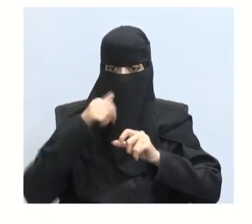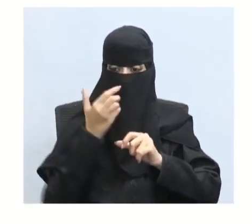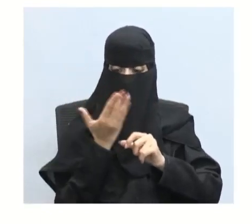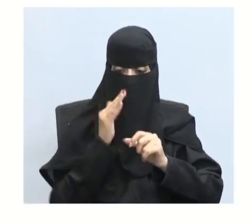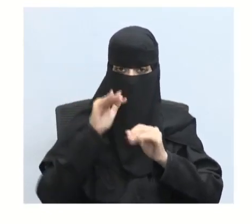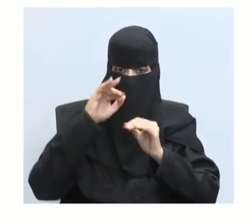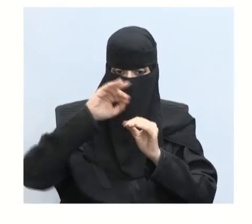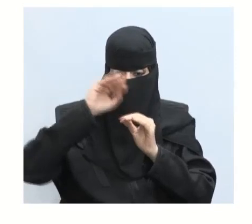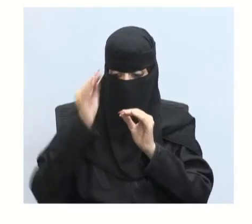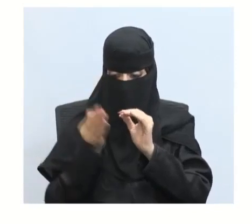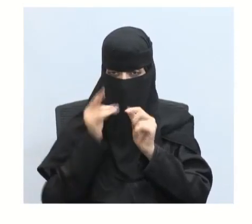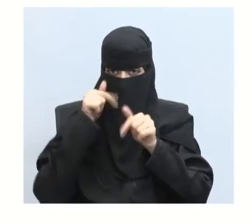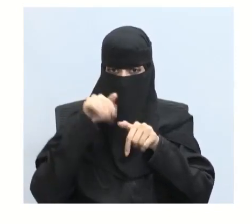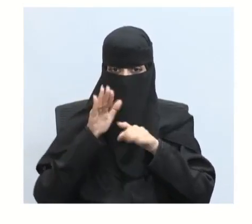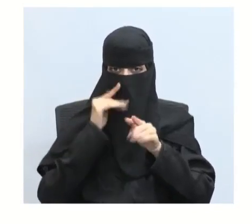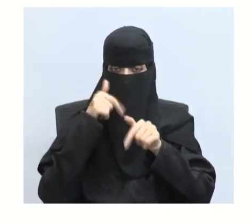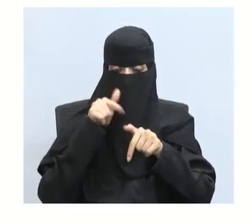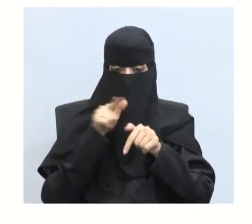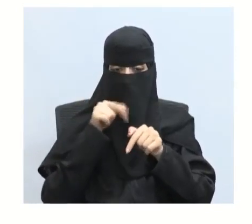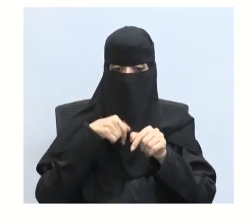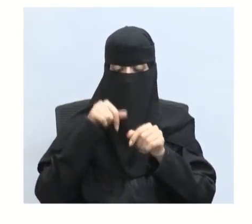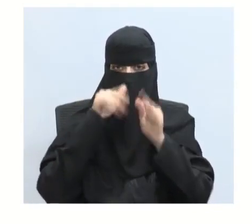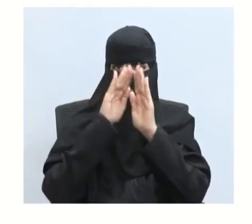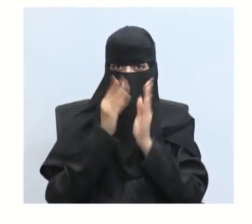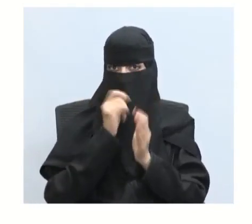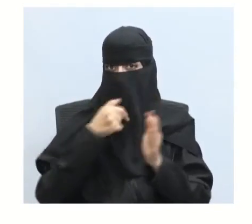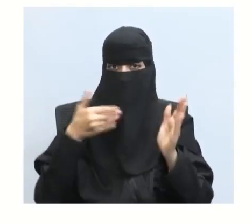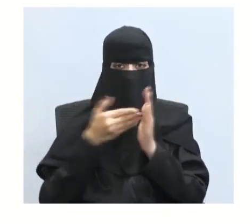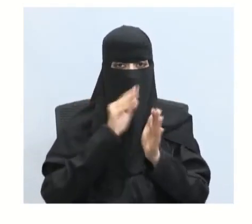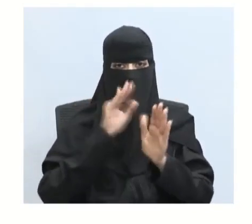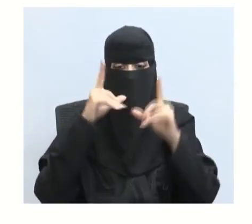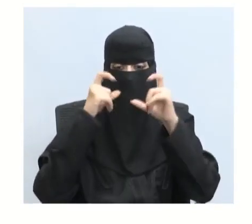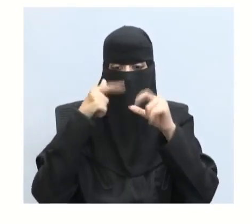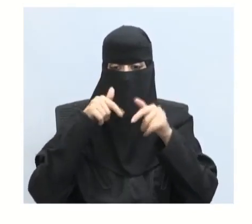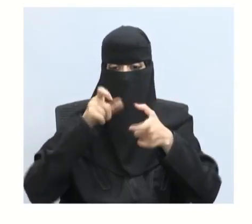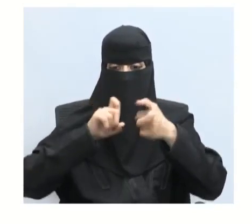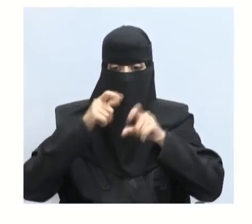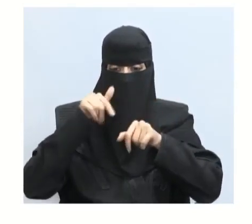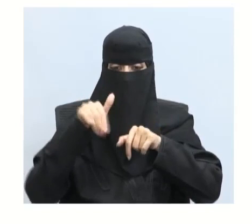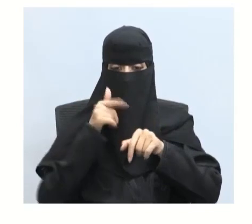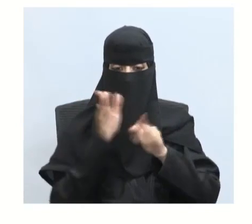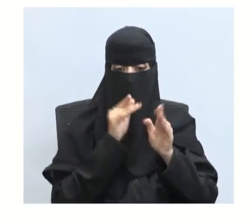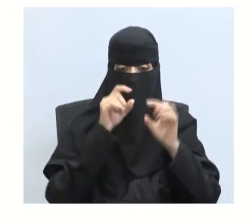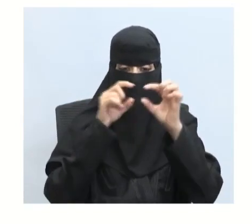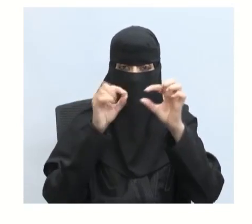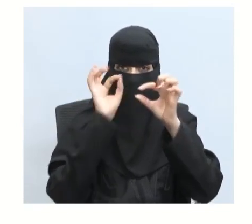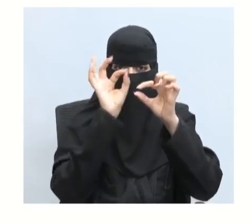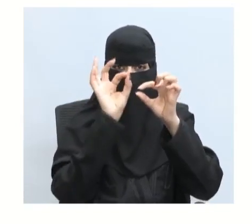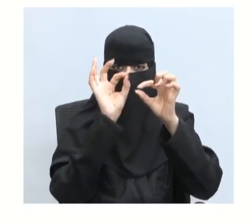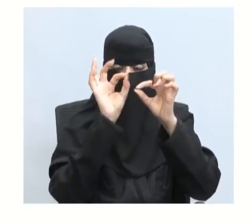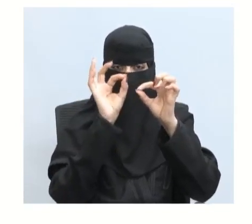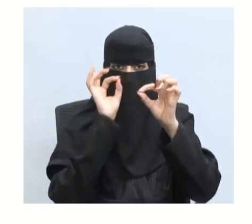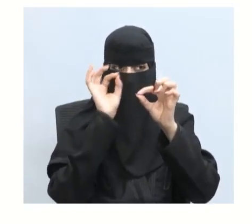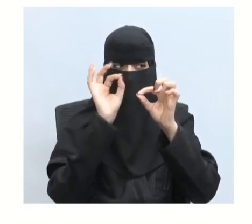المقعره اذا كان الجسم في الما لا نهايه نلاحظ ان الصوره تكونت في البؤره اجتمعت في